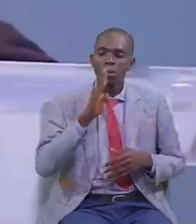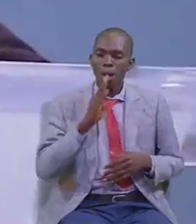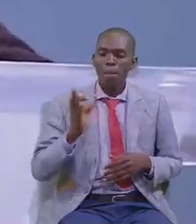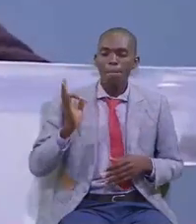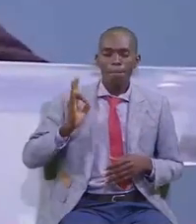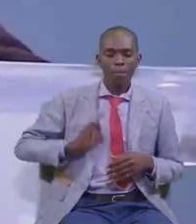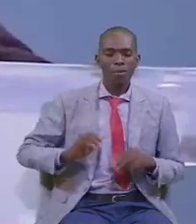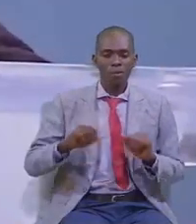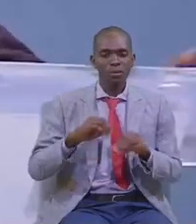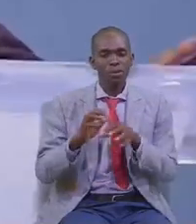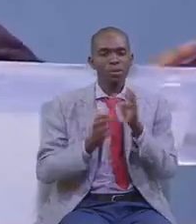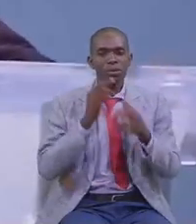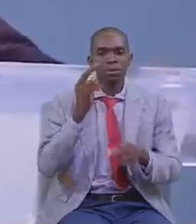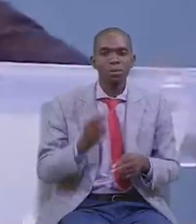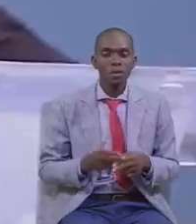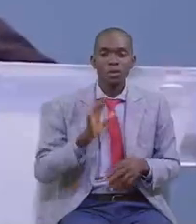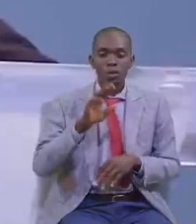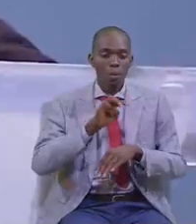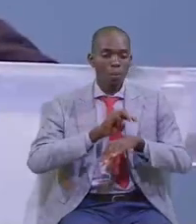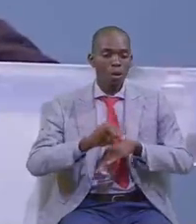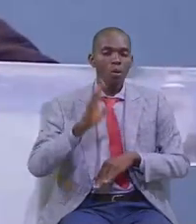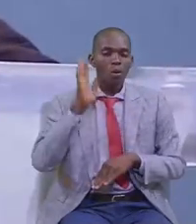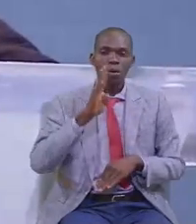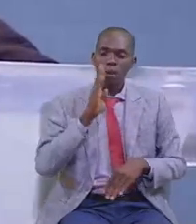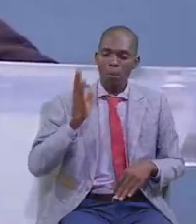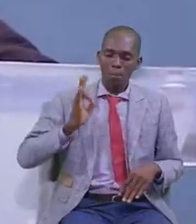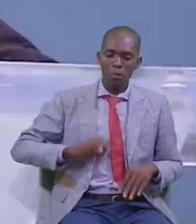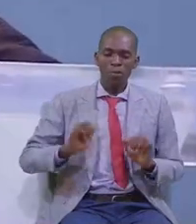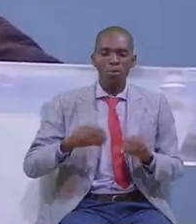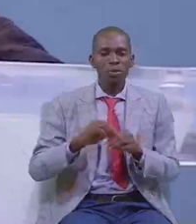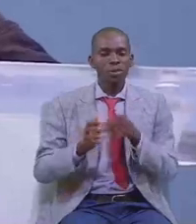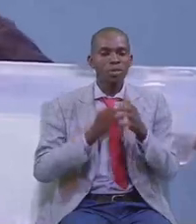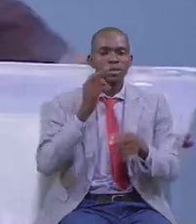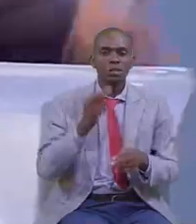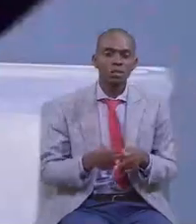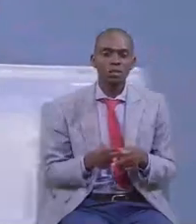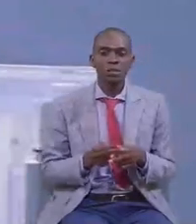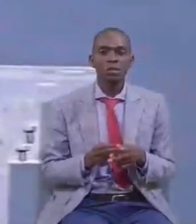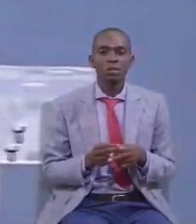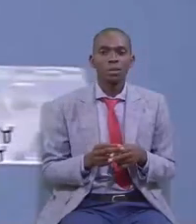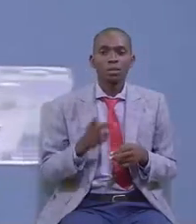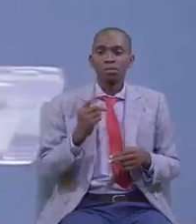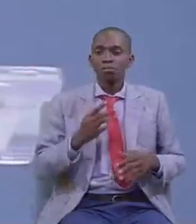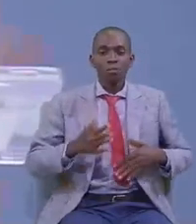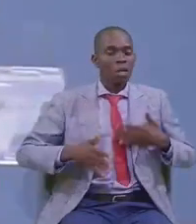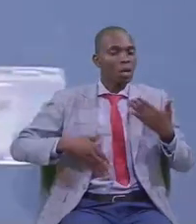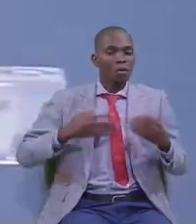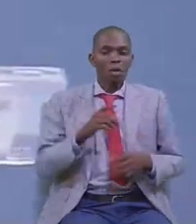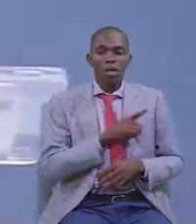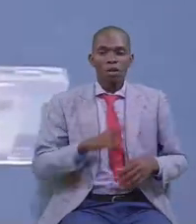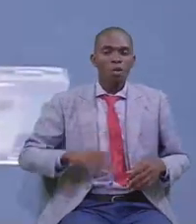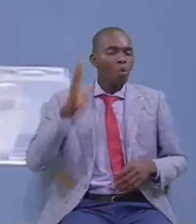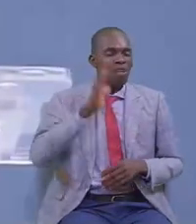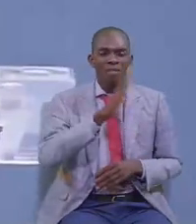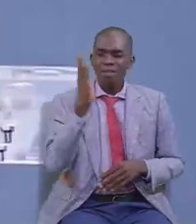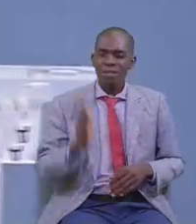Ton ministère sera profitable. La joie du Seigneur ne finira